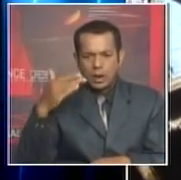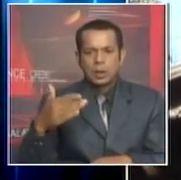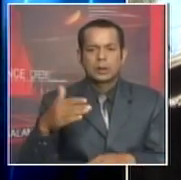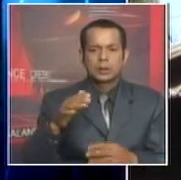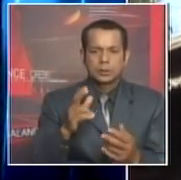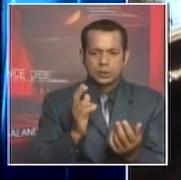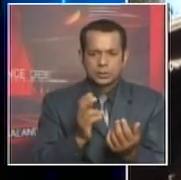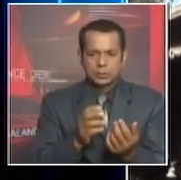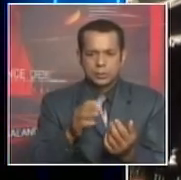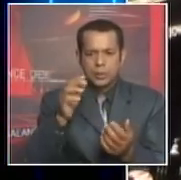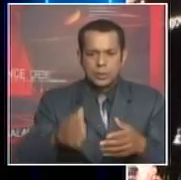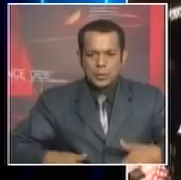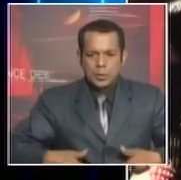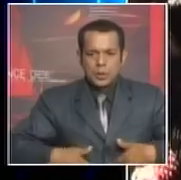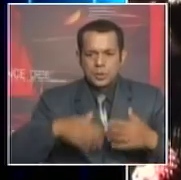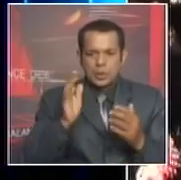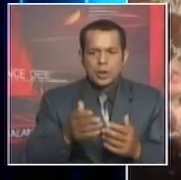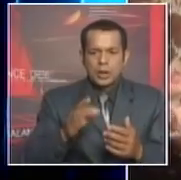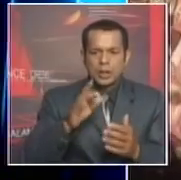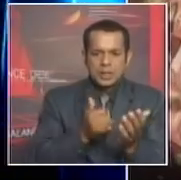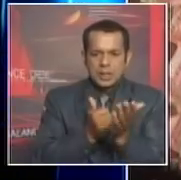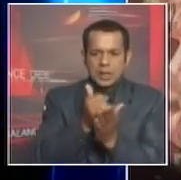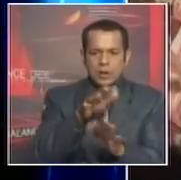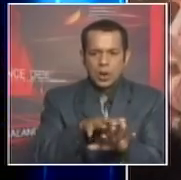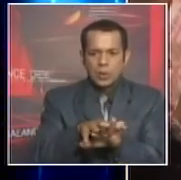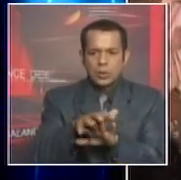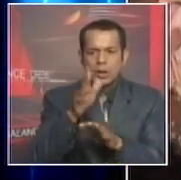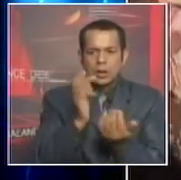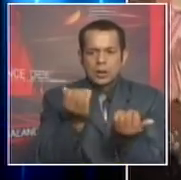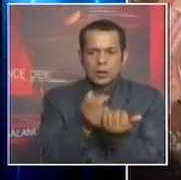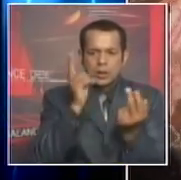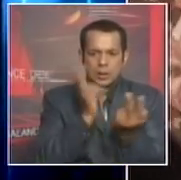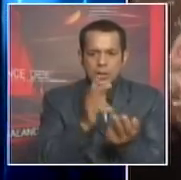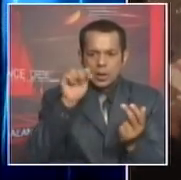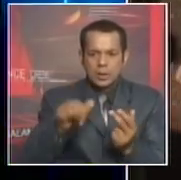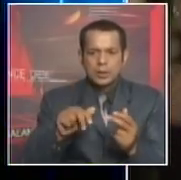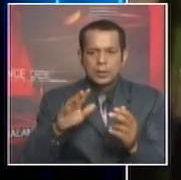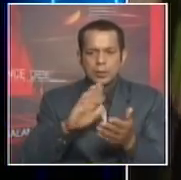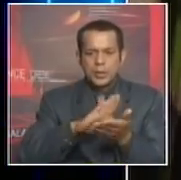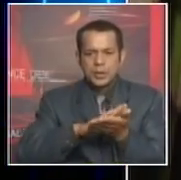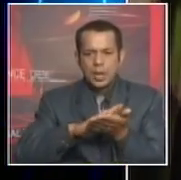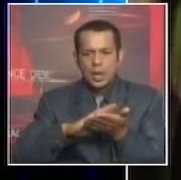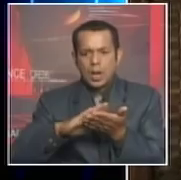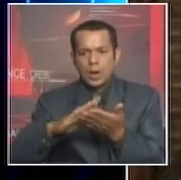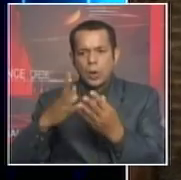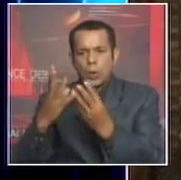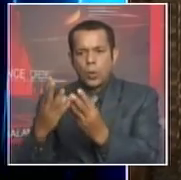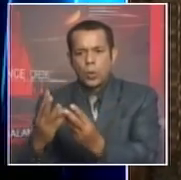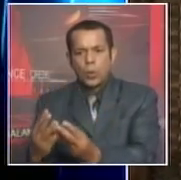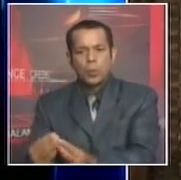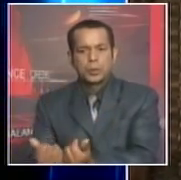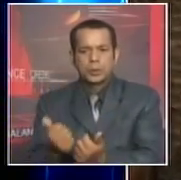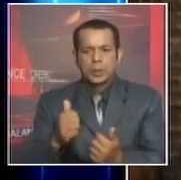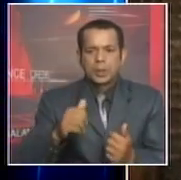किसानीसँग सम्बन्धित रहेको यो पर्व पौराणिक कालदेखि मनाइँदै आइए पनि हिजो आज बिस्तारै लोप हुने अवस्थामा छ। साउनको